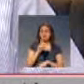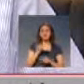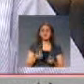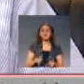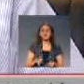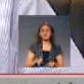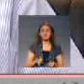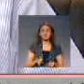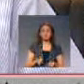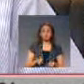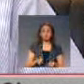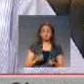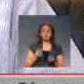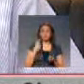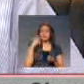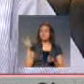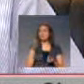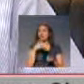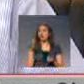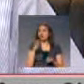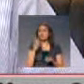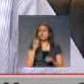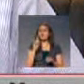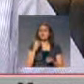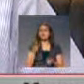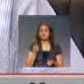المحطة، فتم مناشدة